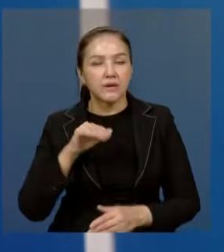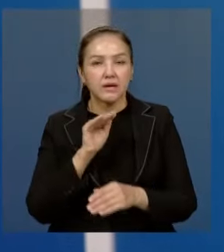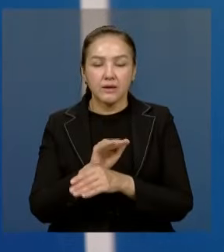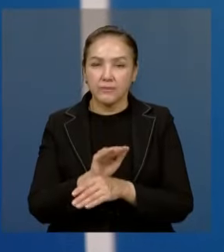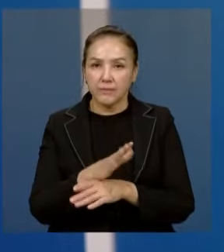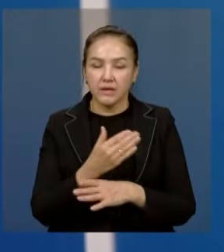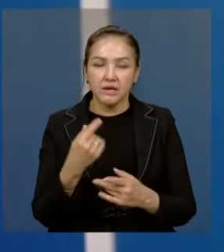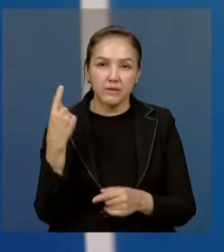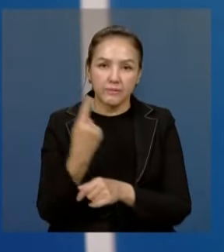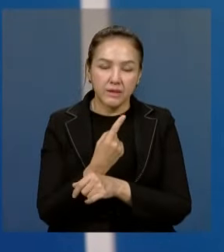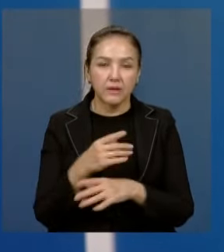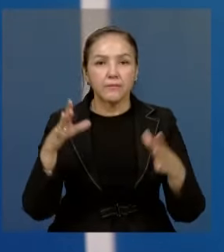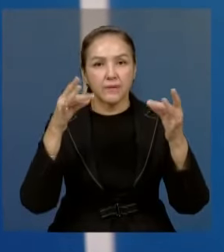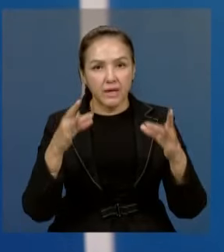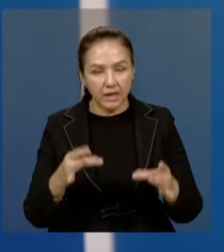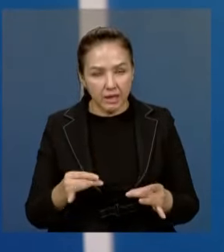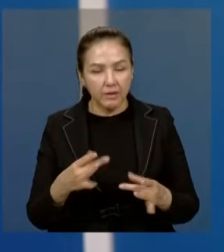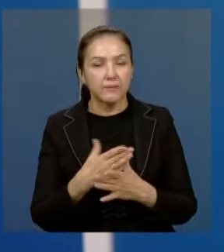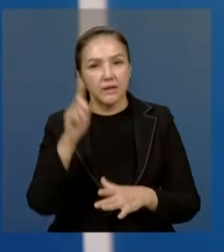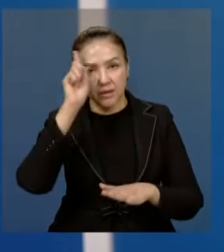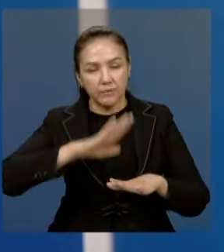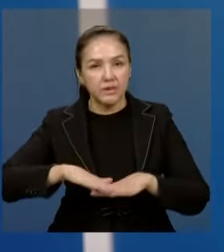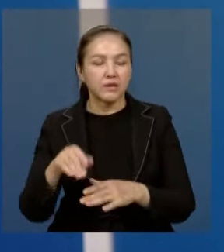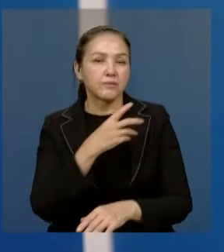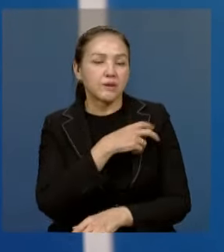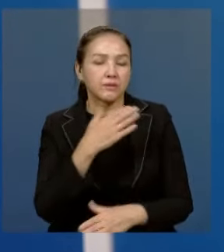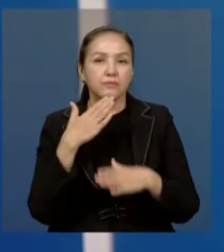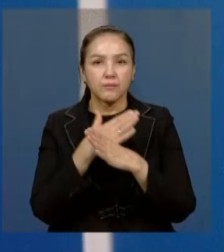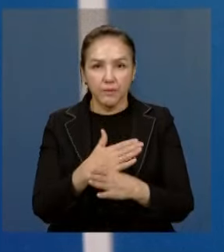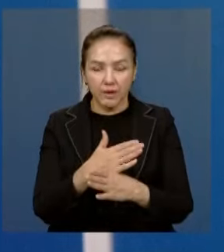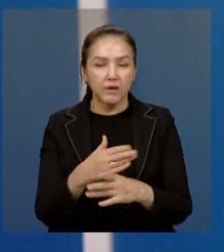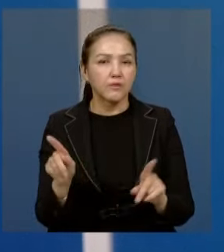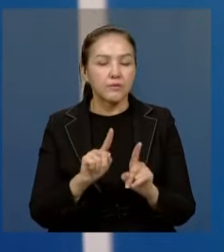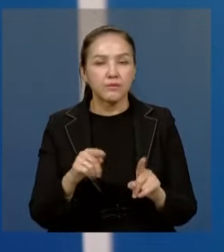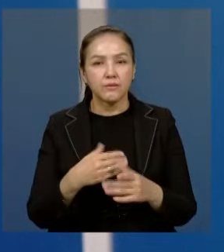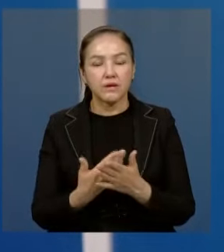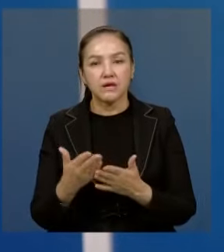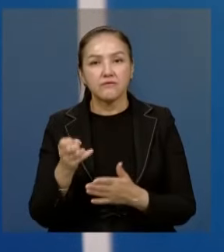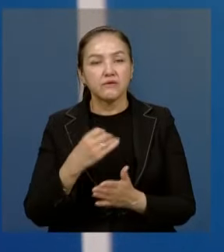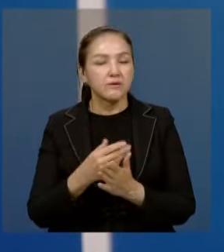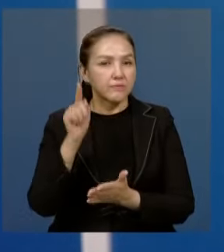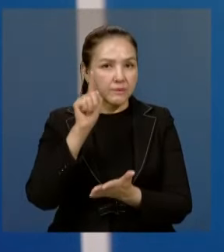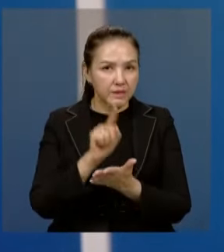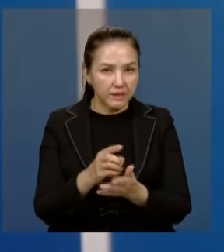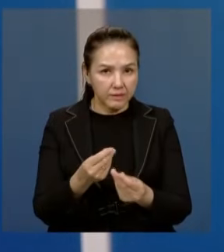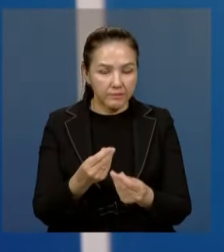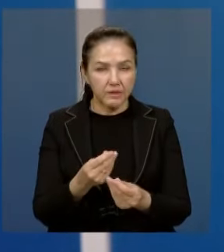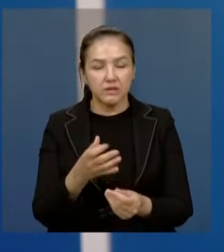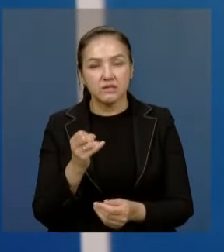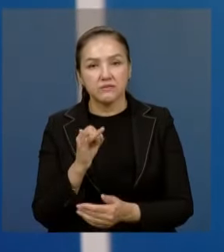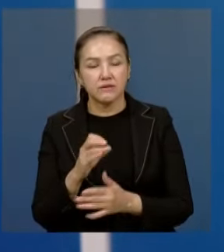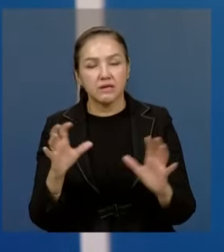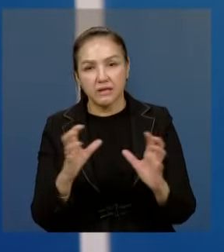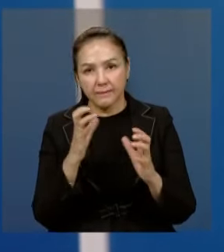сформировать единый пакет базовой государственной медицинской помощи всё что сверх него должно оплачиваться через систему